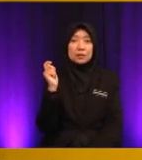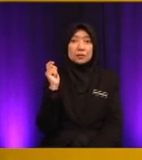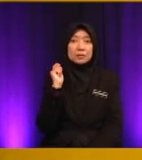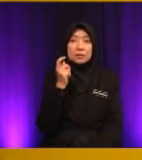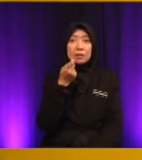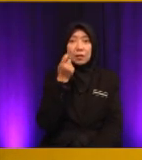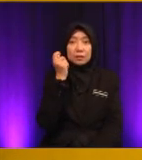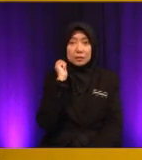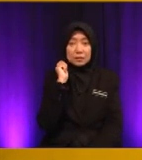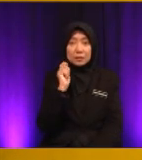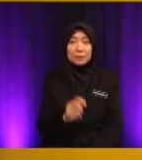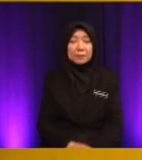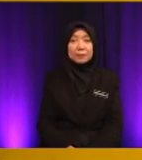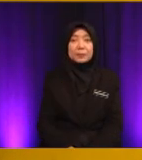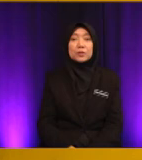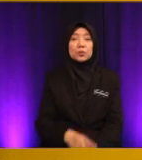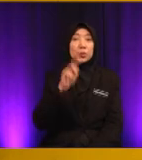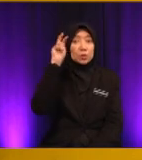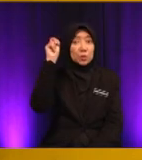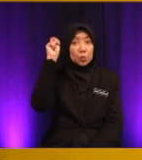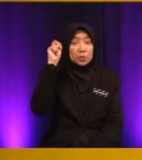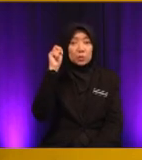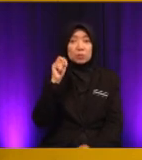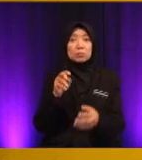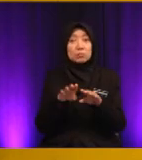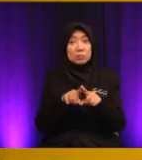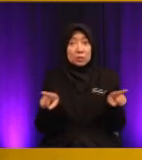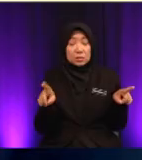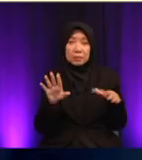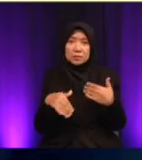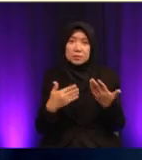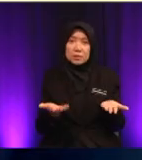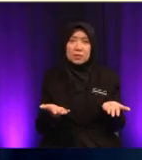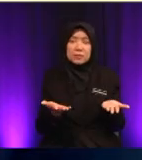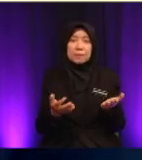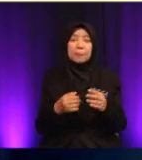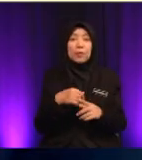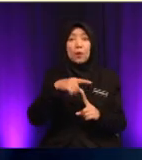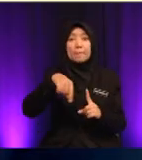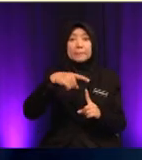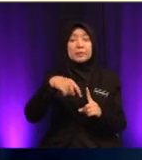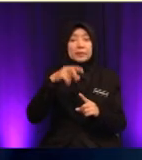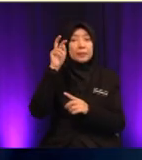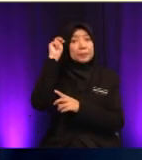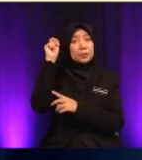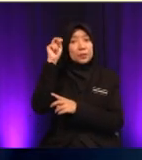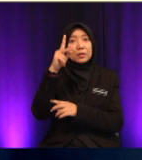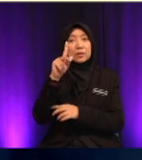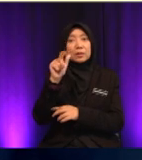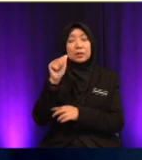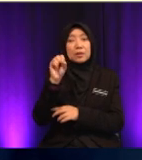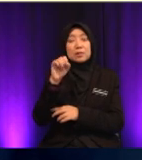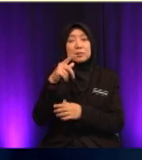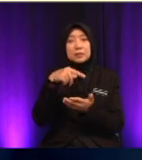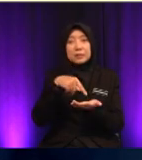perbedaan teori klasik dengan apabila teori klasik nih ini hasil daripada Tri